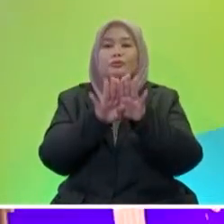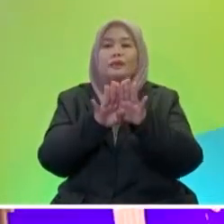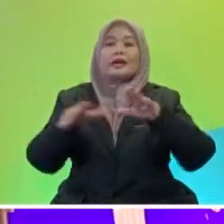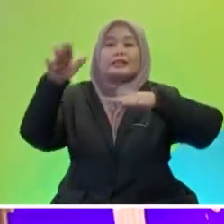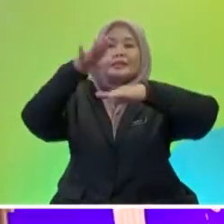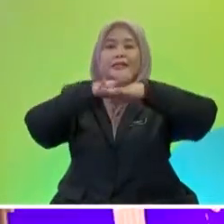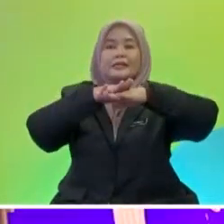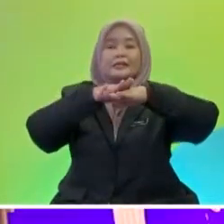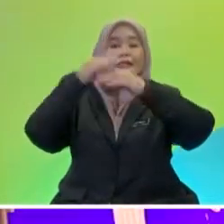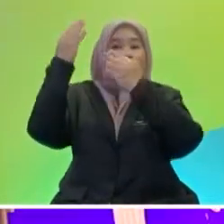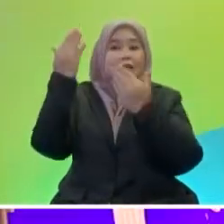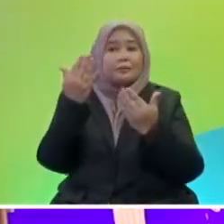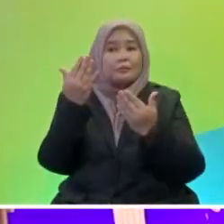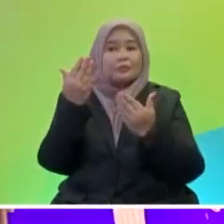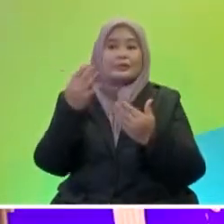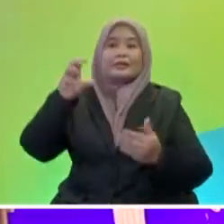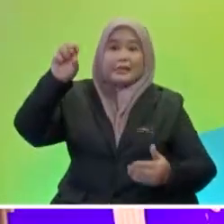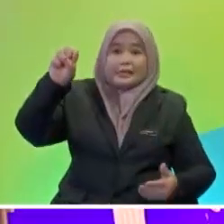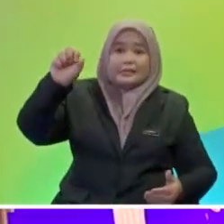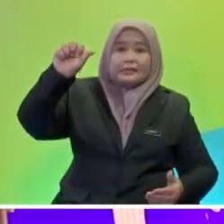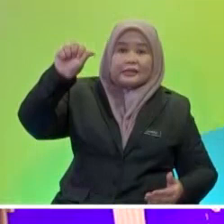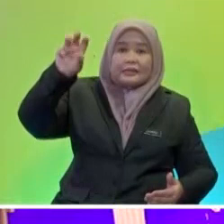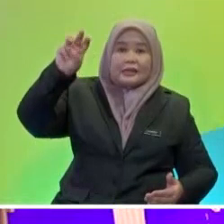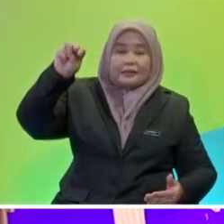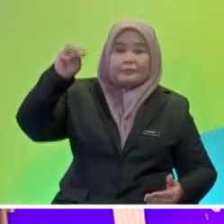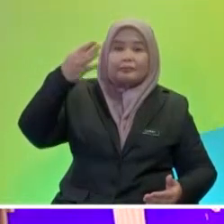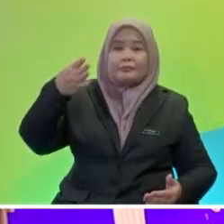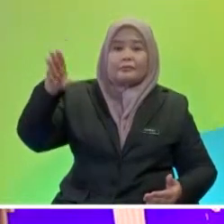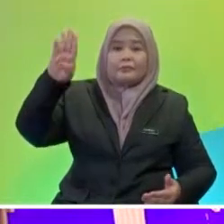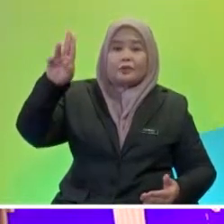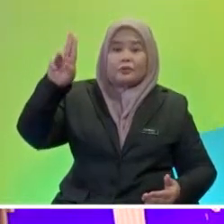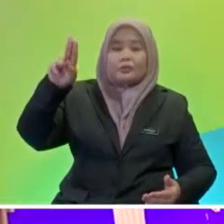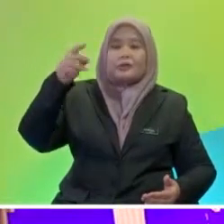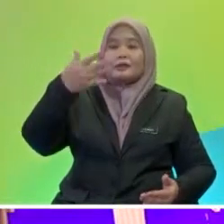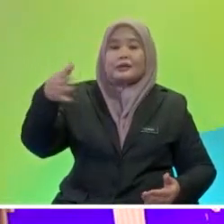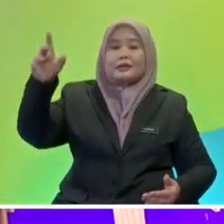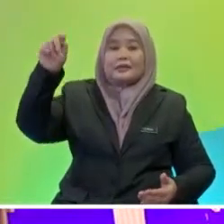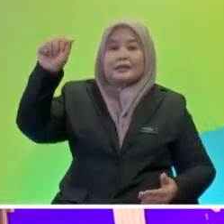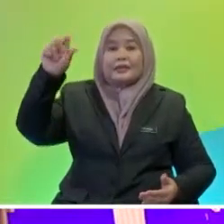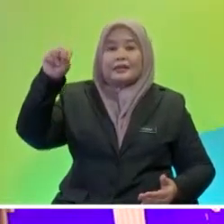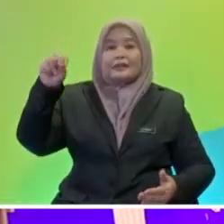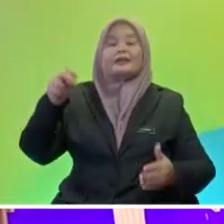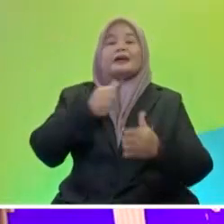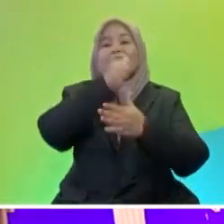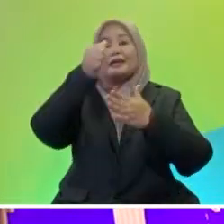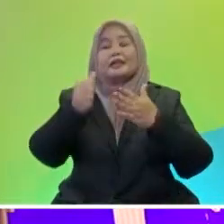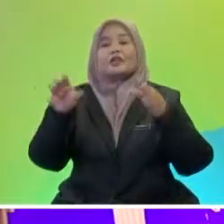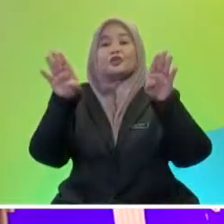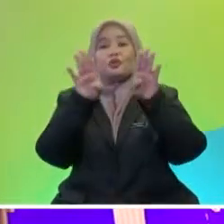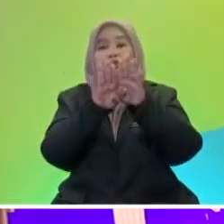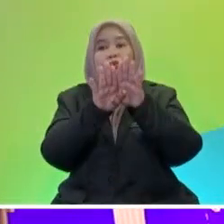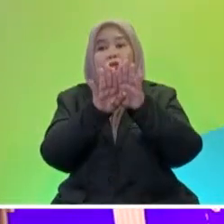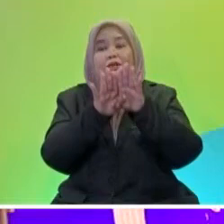sekali sambutan lihat perkata ini diakhiri dengan suku kata tertutup yang